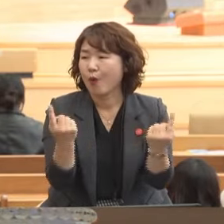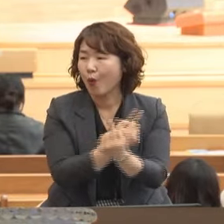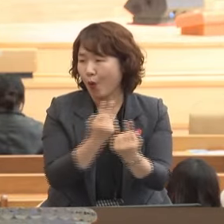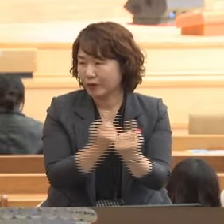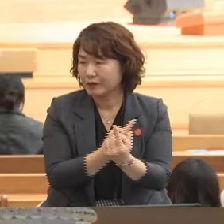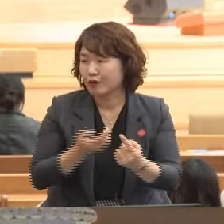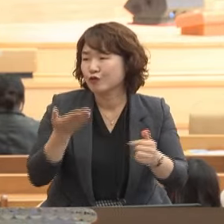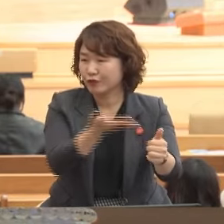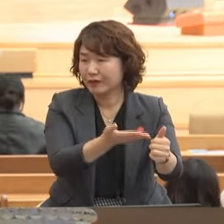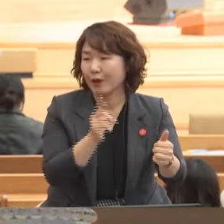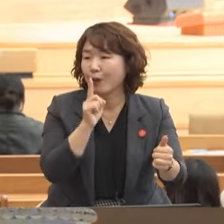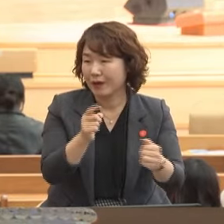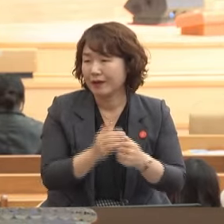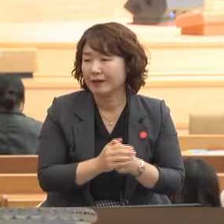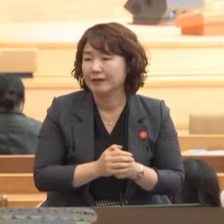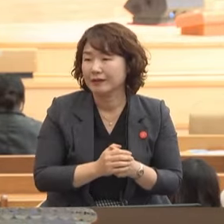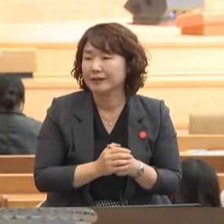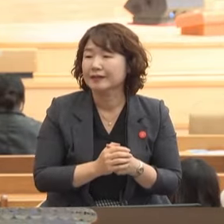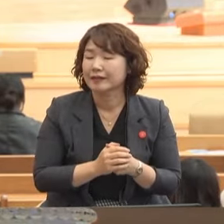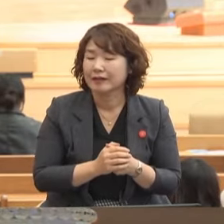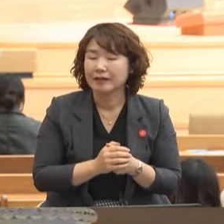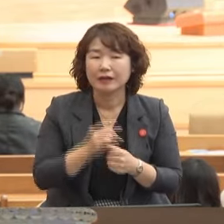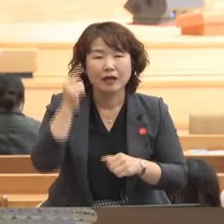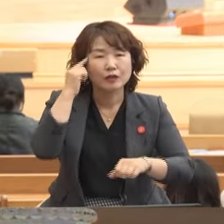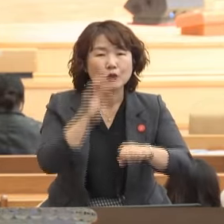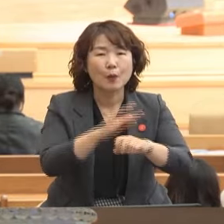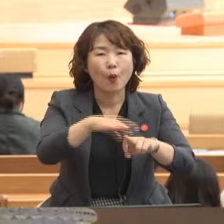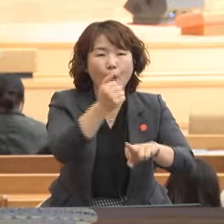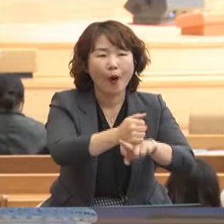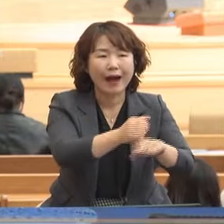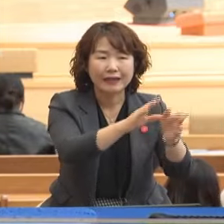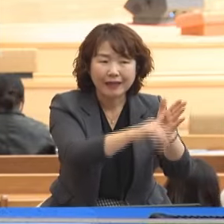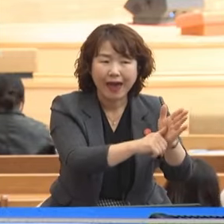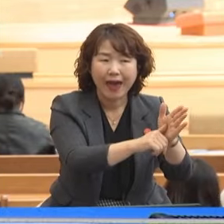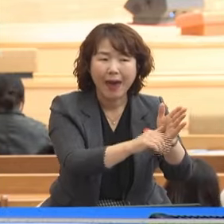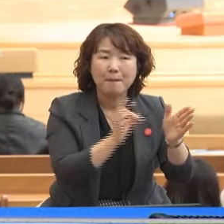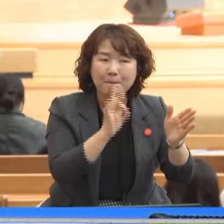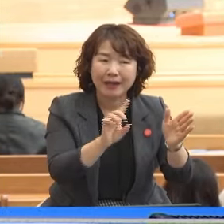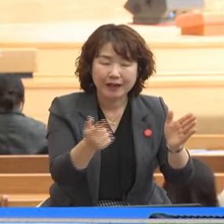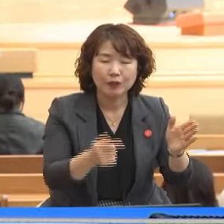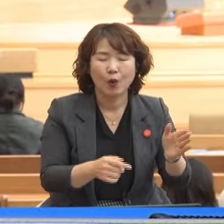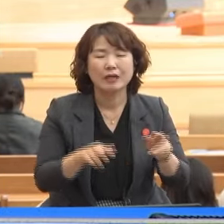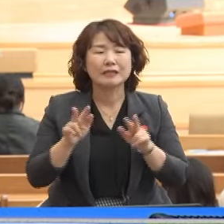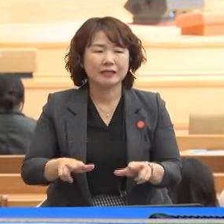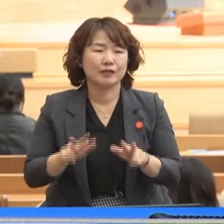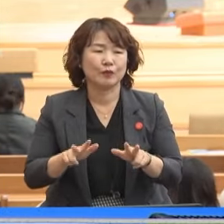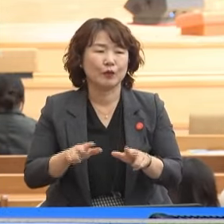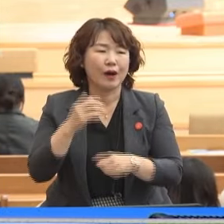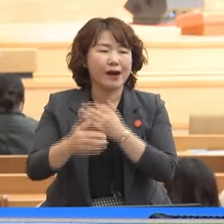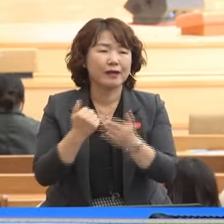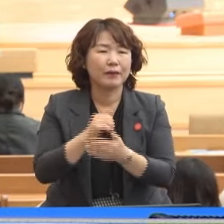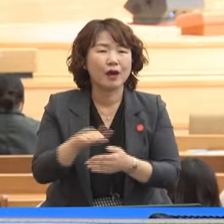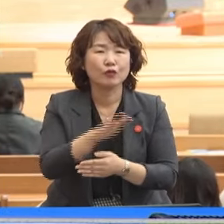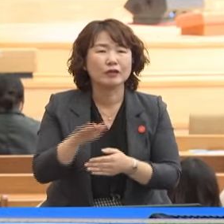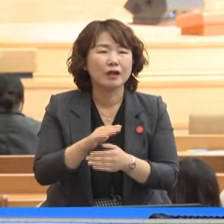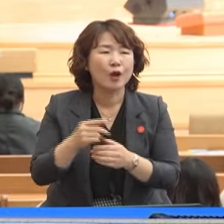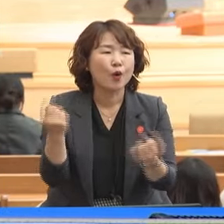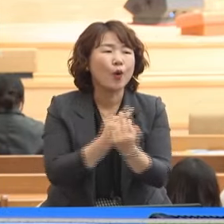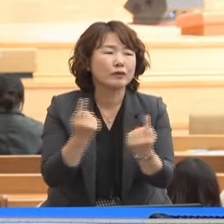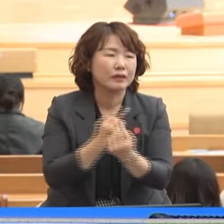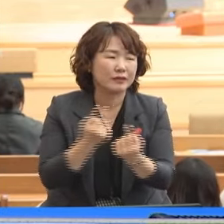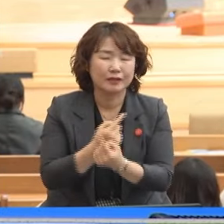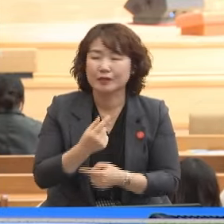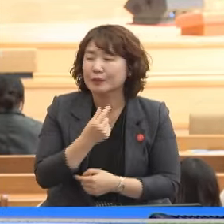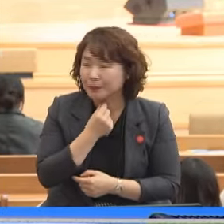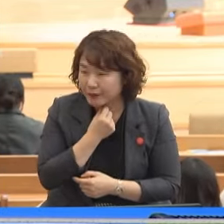하나님이 고쳐주신답니다. 솔로몬 시대뿐만 아니라 오늘날도 하나님의 고치심이 우리에게 필요하죠.